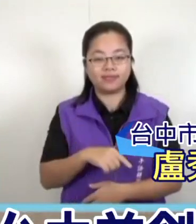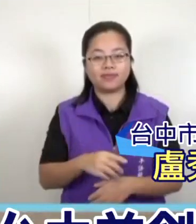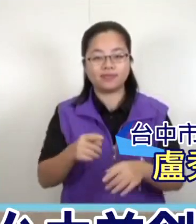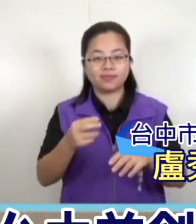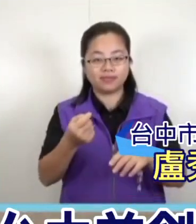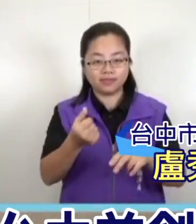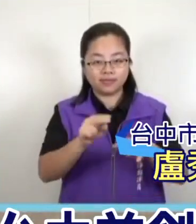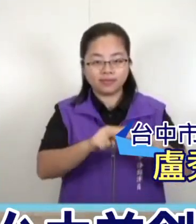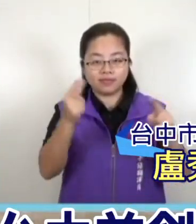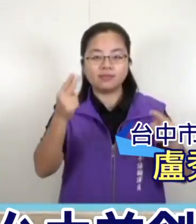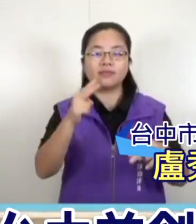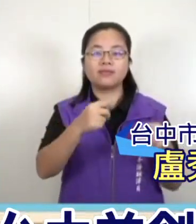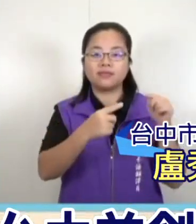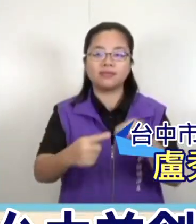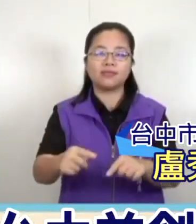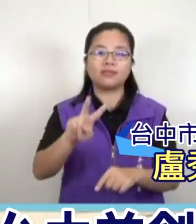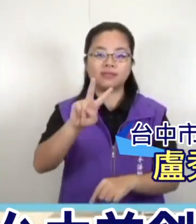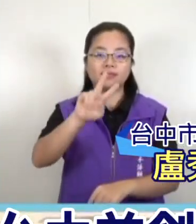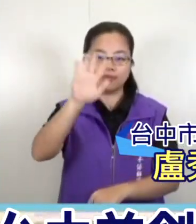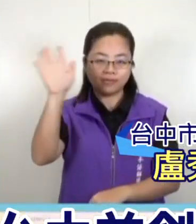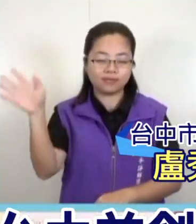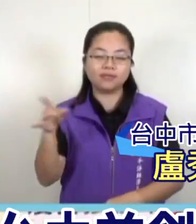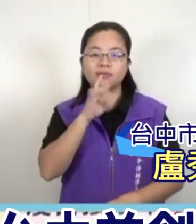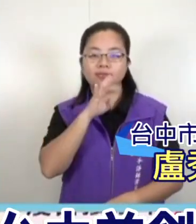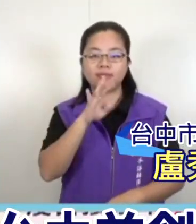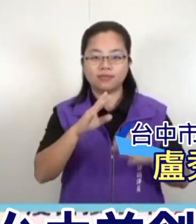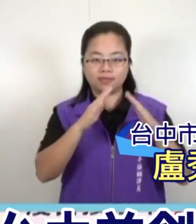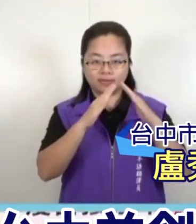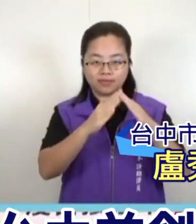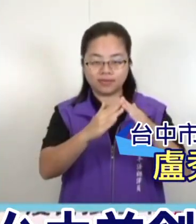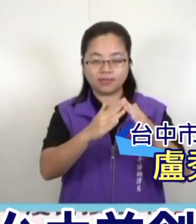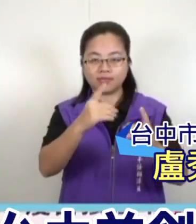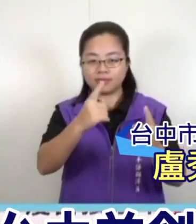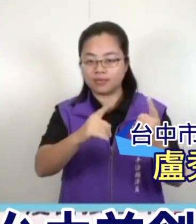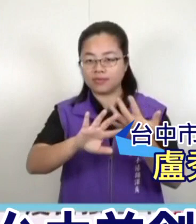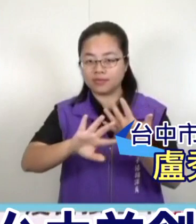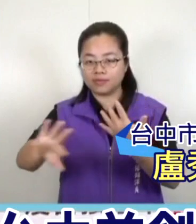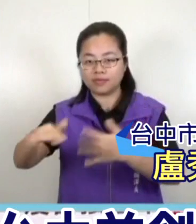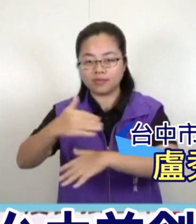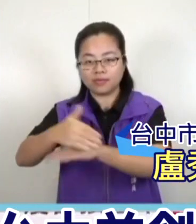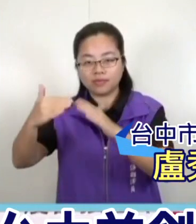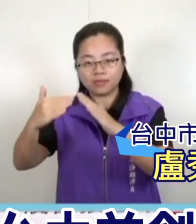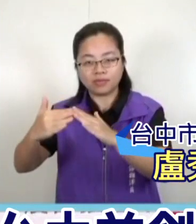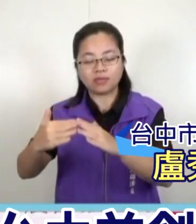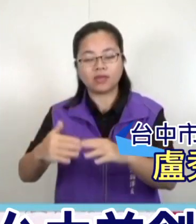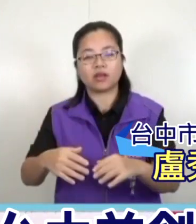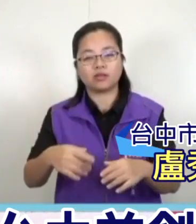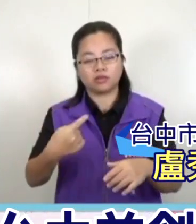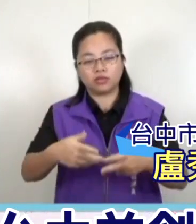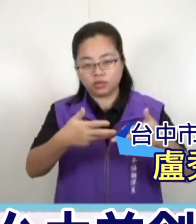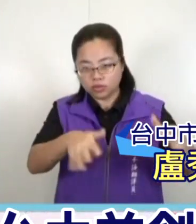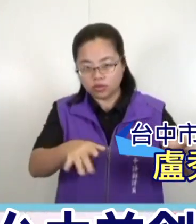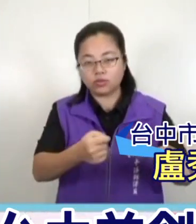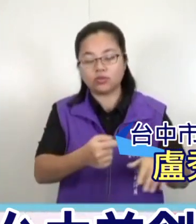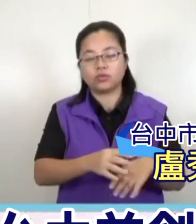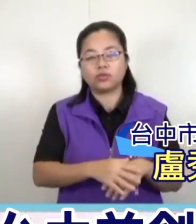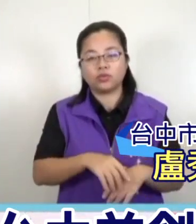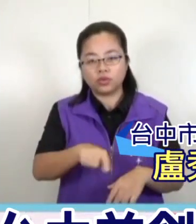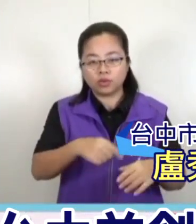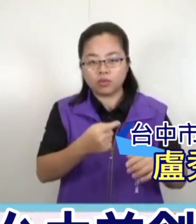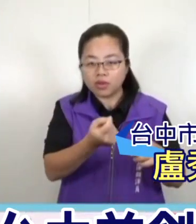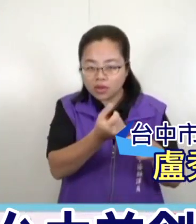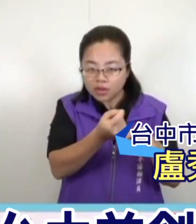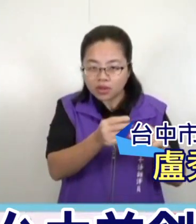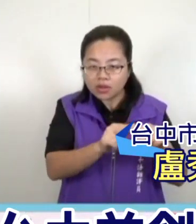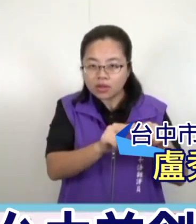微解封已经两天，那因为台中市呢又比其他县市限制稍微再多一点点哈，那我们做的是微微